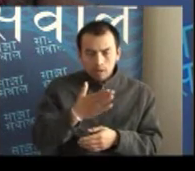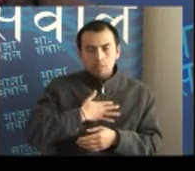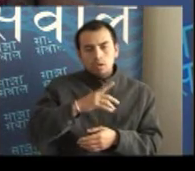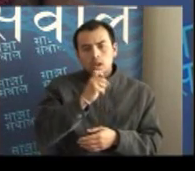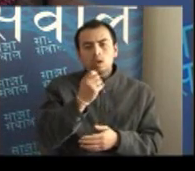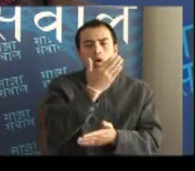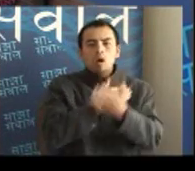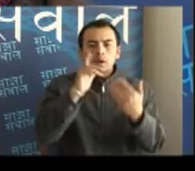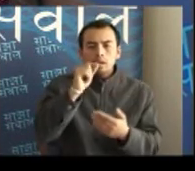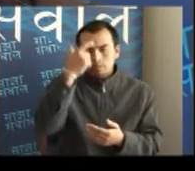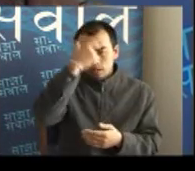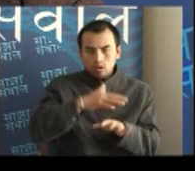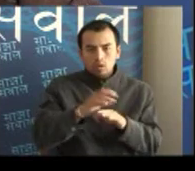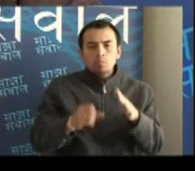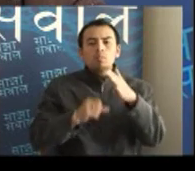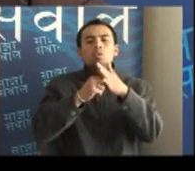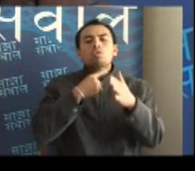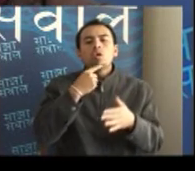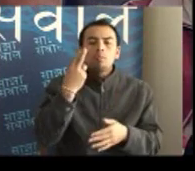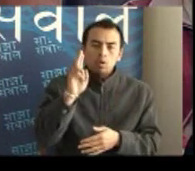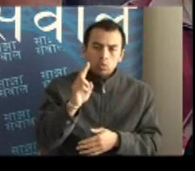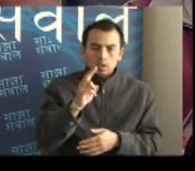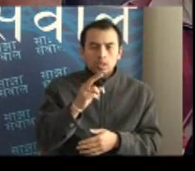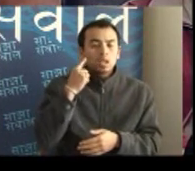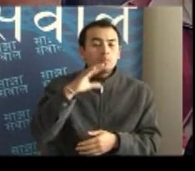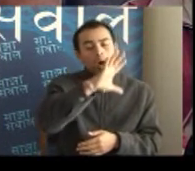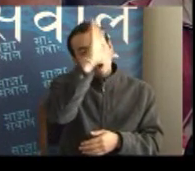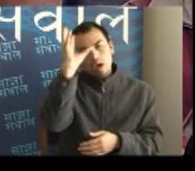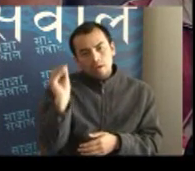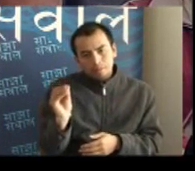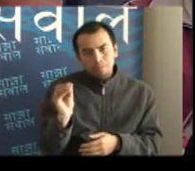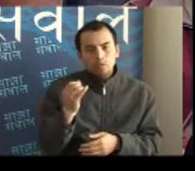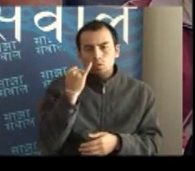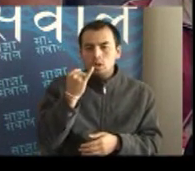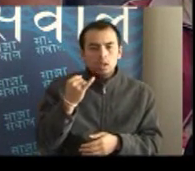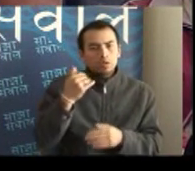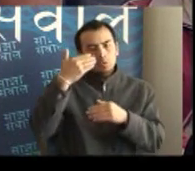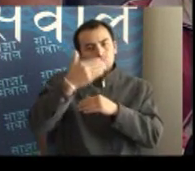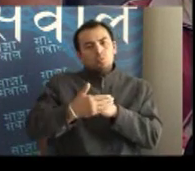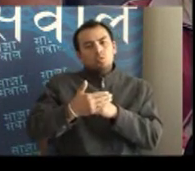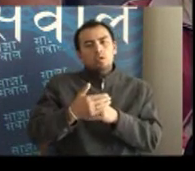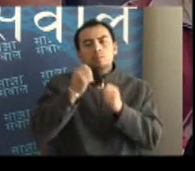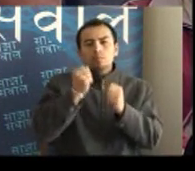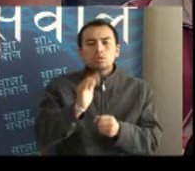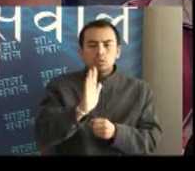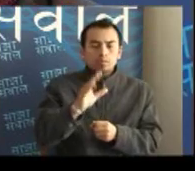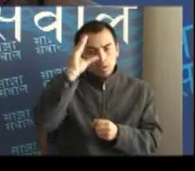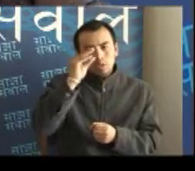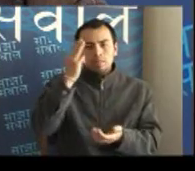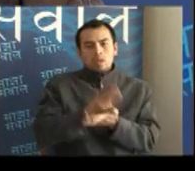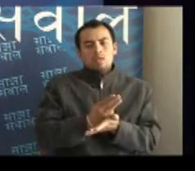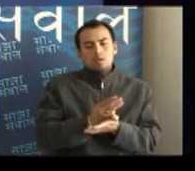लागि अपाङ्गता भएको व्यक्तिलाई एक्सेस नभएर पनि मैले दिनभरि म टोयलेट जाने चाहिँ म त्यतिकै वञ्चित भएर नै बेलुकी